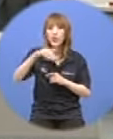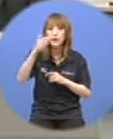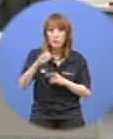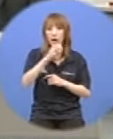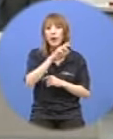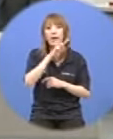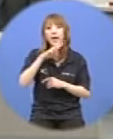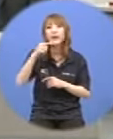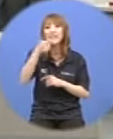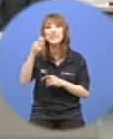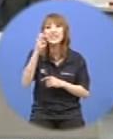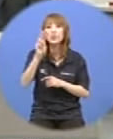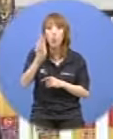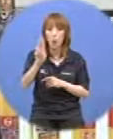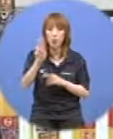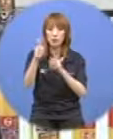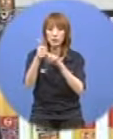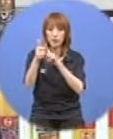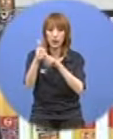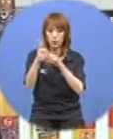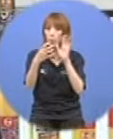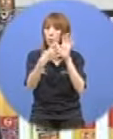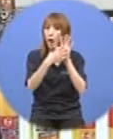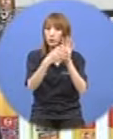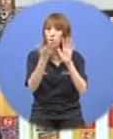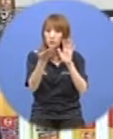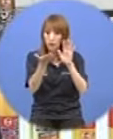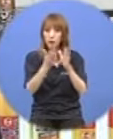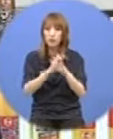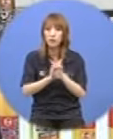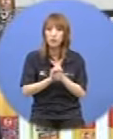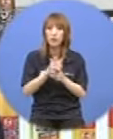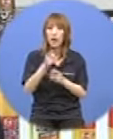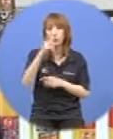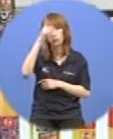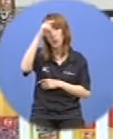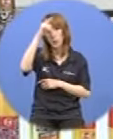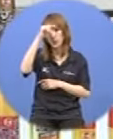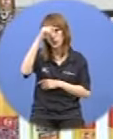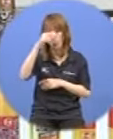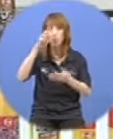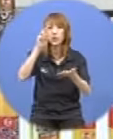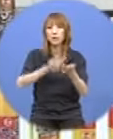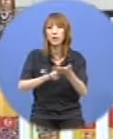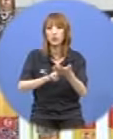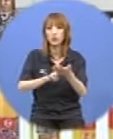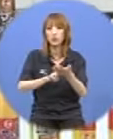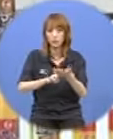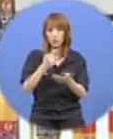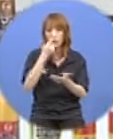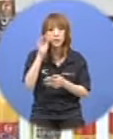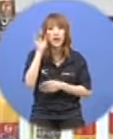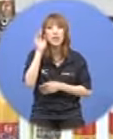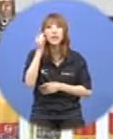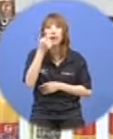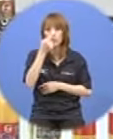すマークなんでしょうかね。 マークをなぜ設定したかというのは、まあ、私どもが聞いてるのはその、